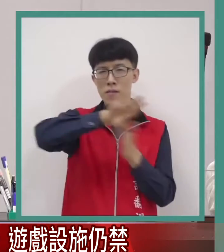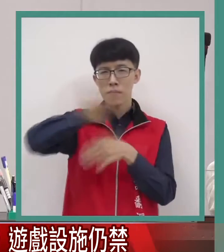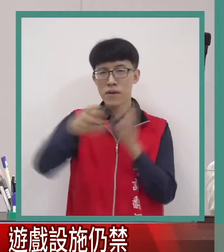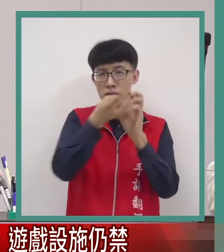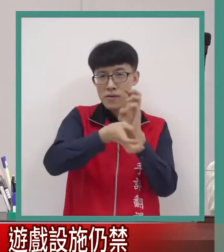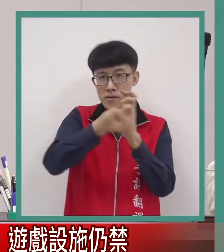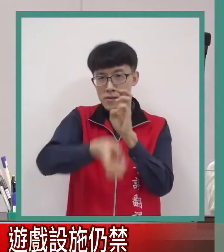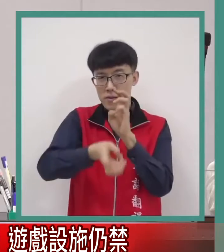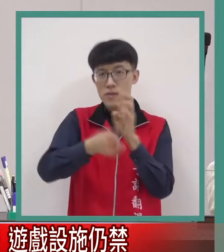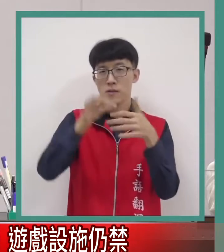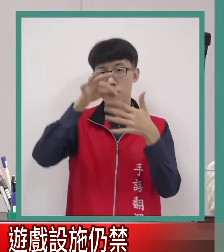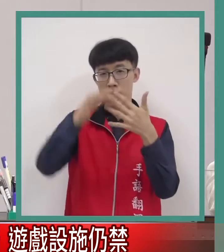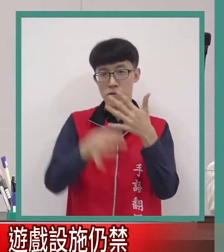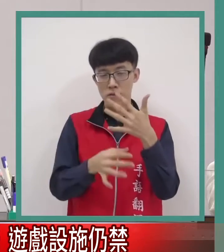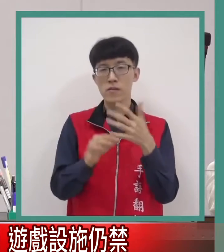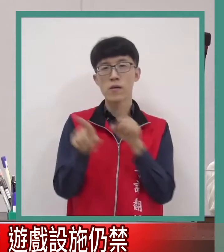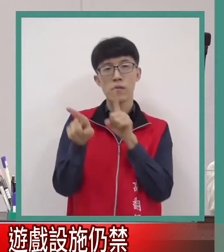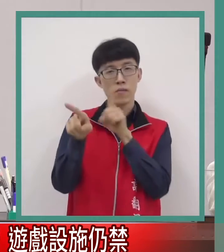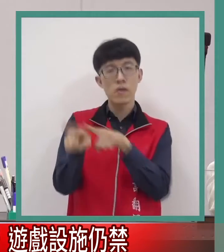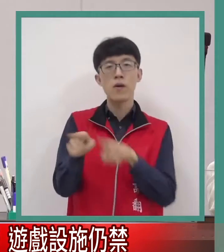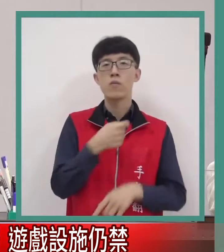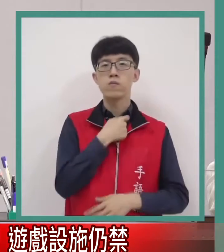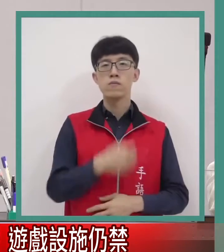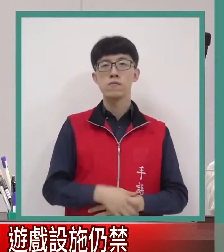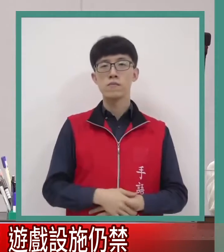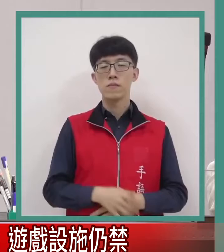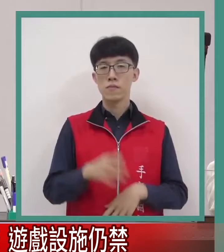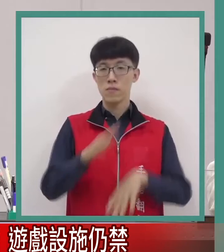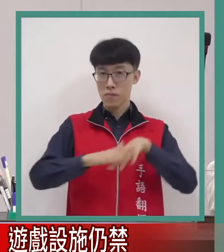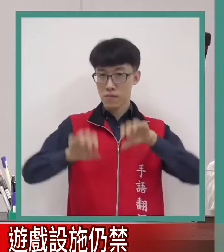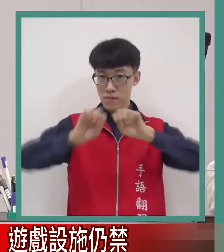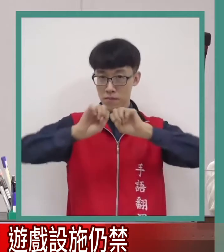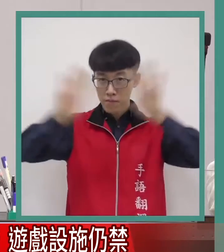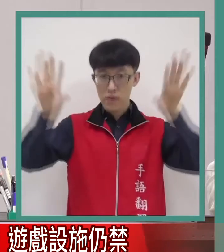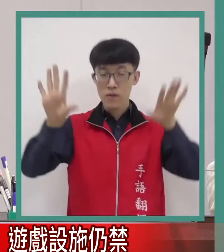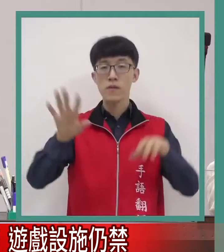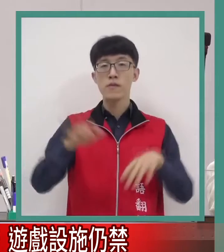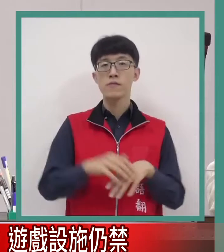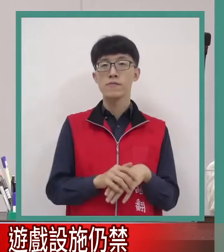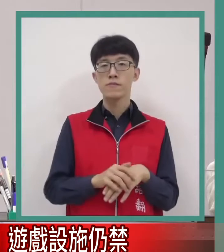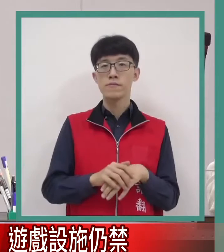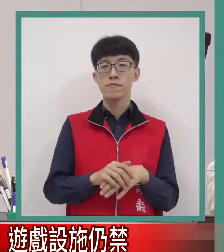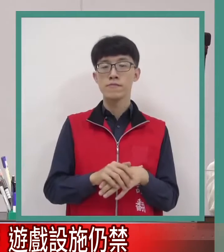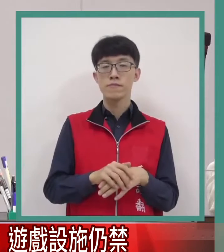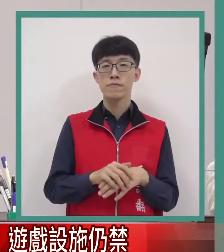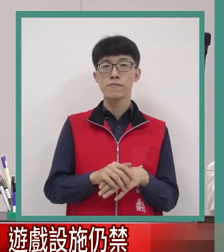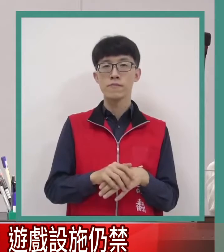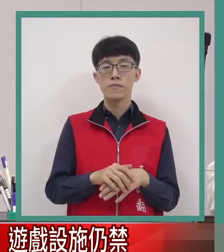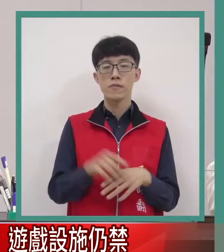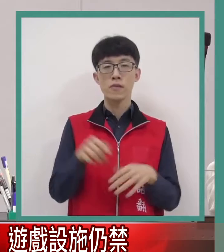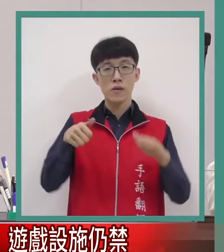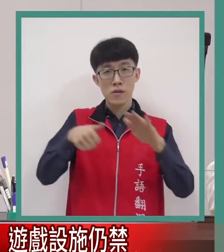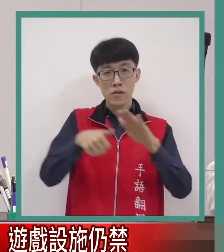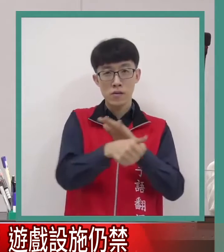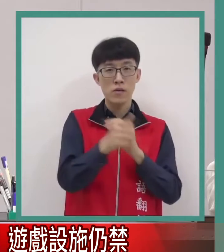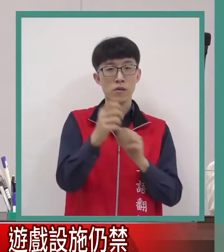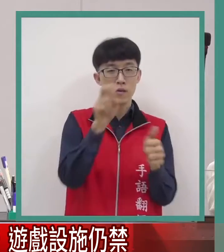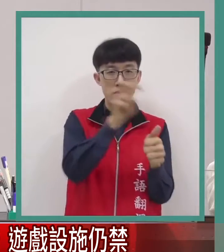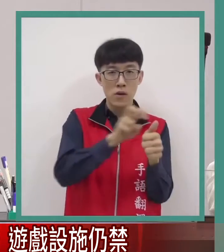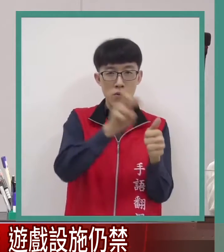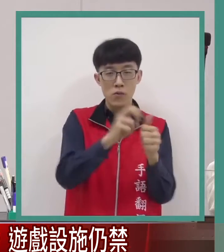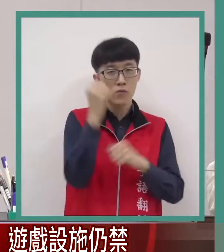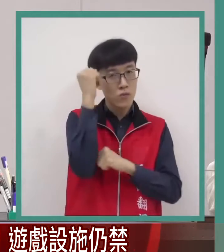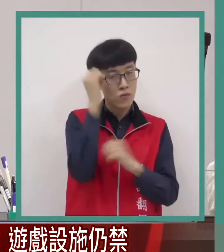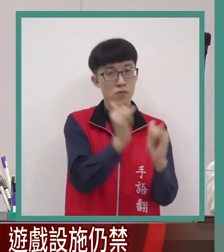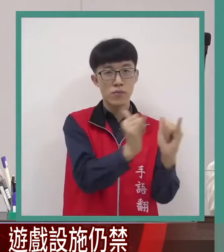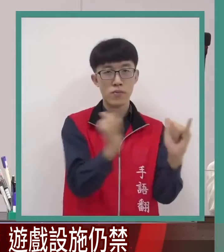要求所有的五种类型的这个住宿型的服务机构都必须